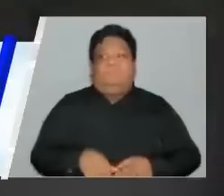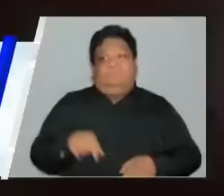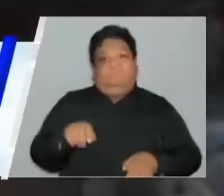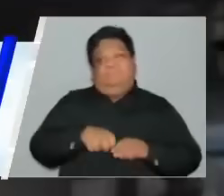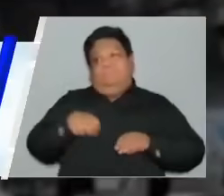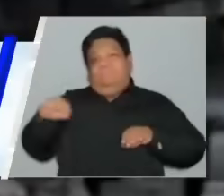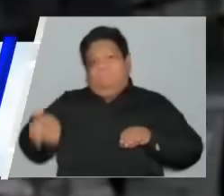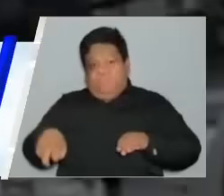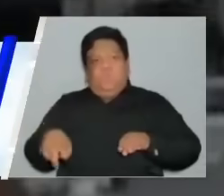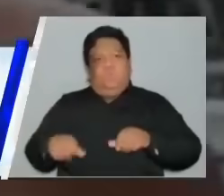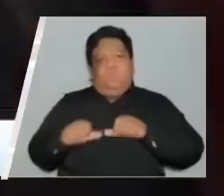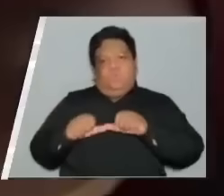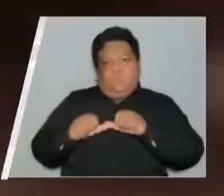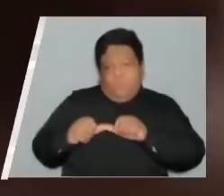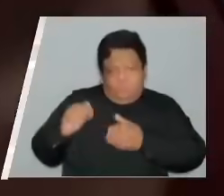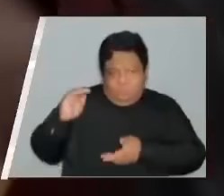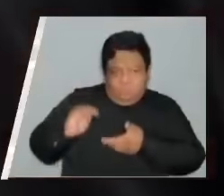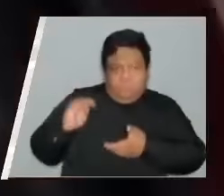tawaran. 200, okay.